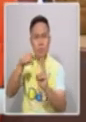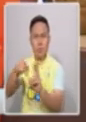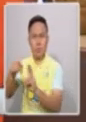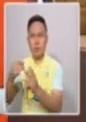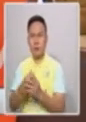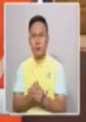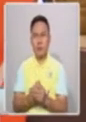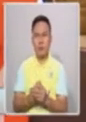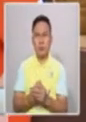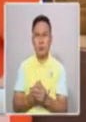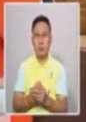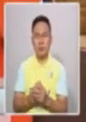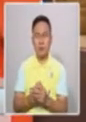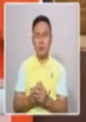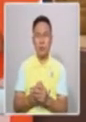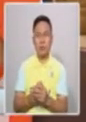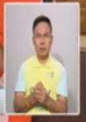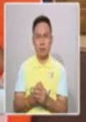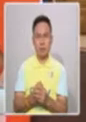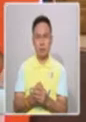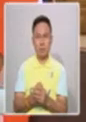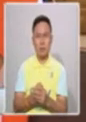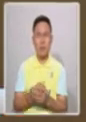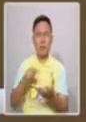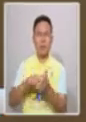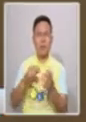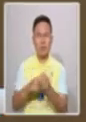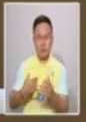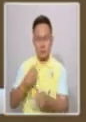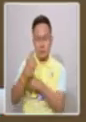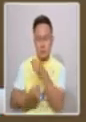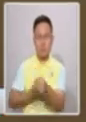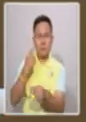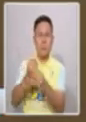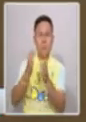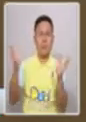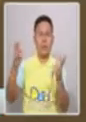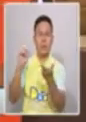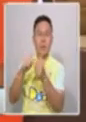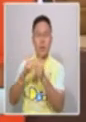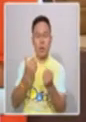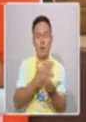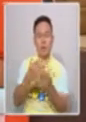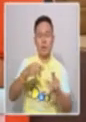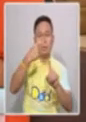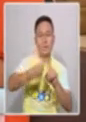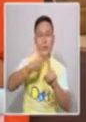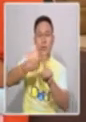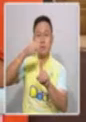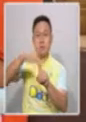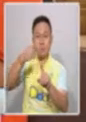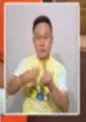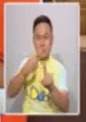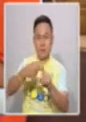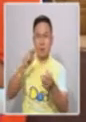ป้า ค่อยจ่ายรายเดือนก็มันไม่เยอะถ้าจ่ายรายปีเดี๋ยวเราหาไม่ทันเนี่ยมันจะมีปัญหาอีก เพราะว่าคุณป้าไม่ได้เอาไปทำ